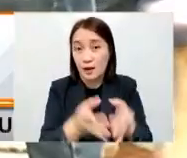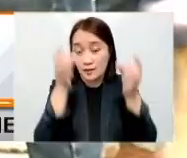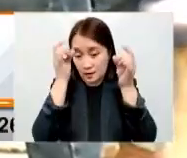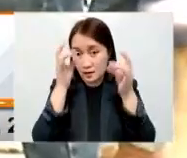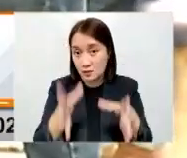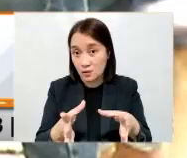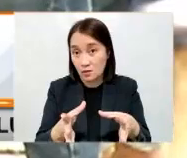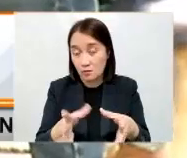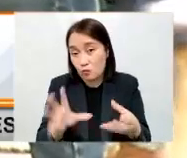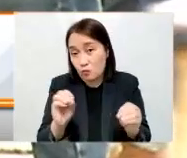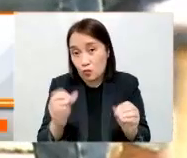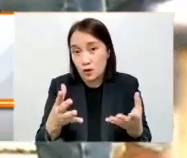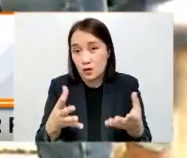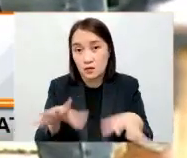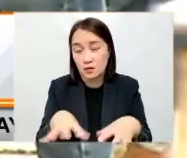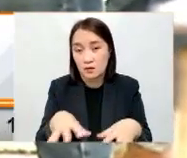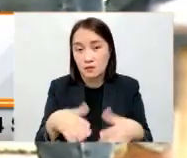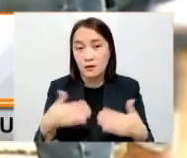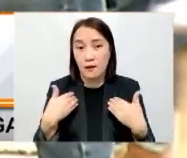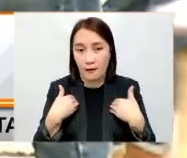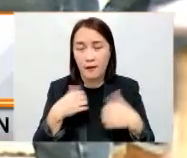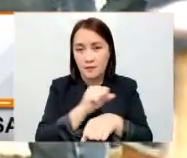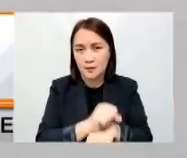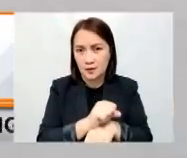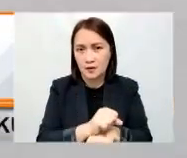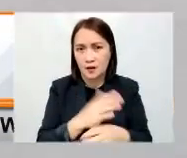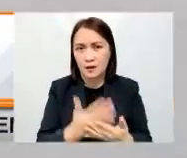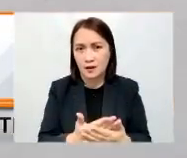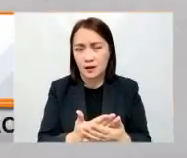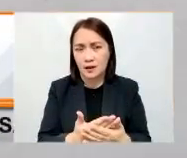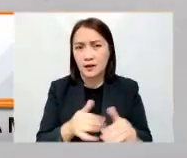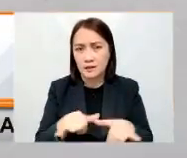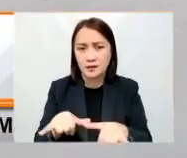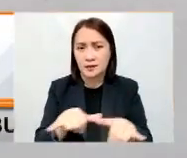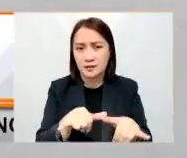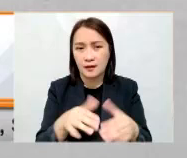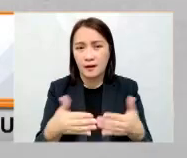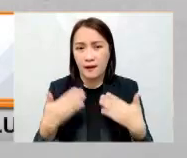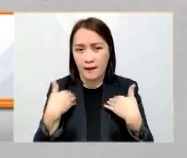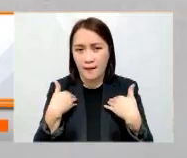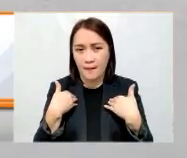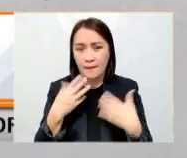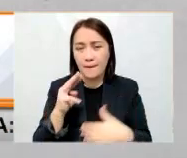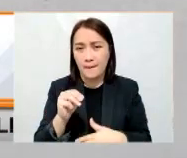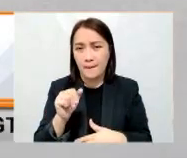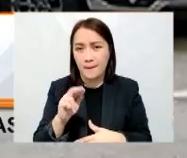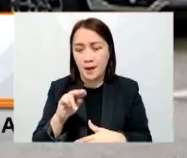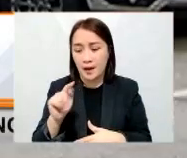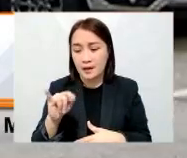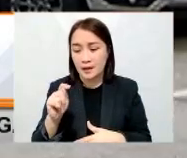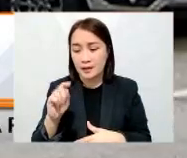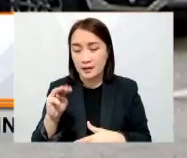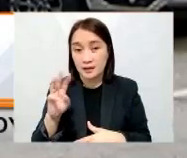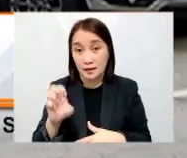European Commission ang standard o pamantayan ng Pilipinas pagdating sa maritime industry. Pero agad namang tumugon ang